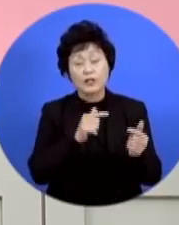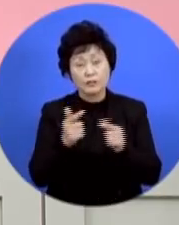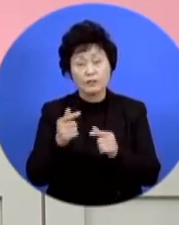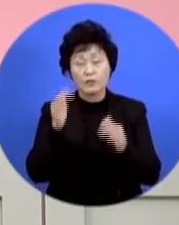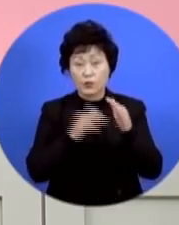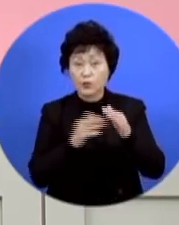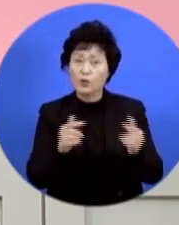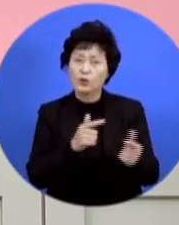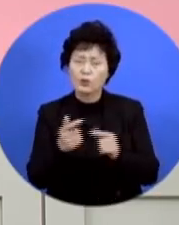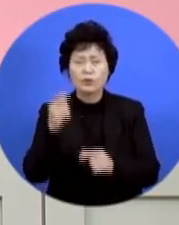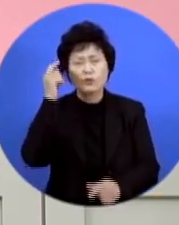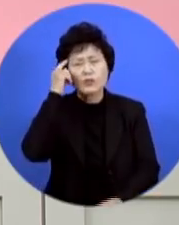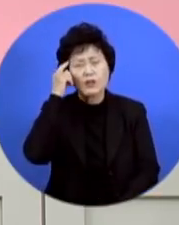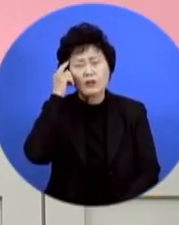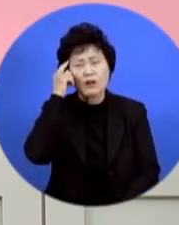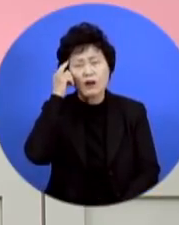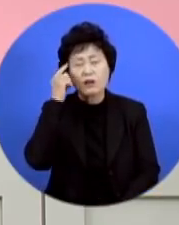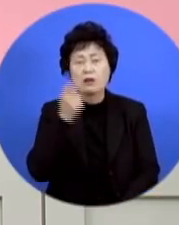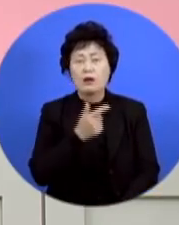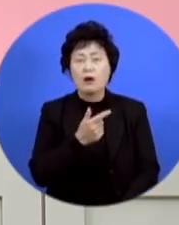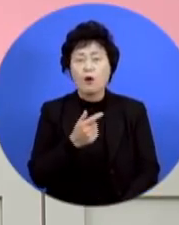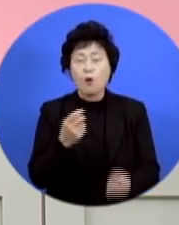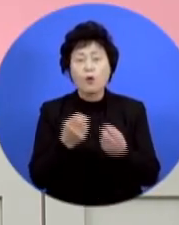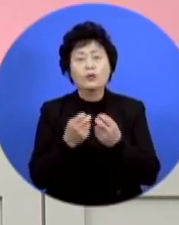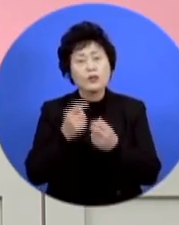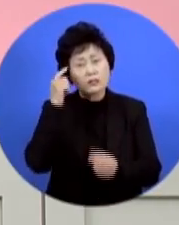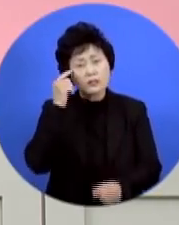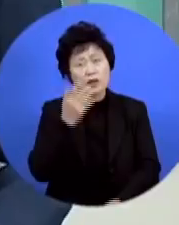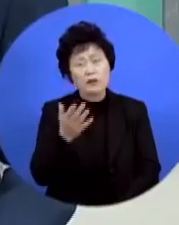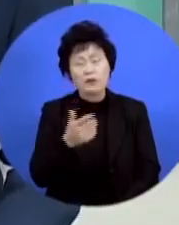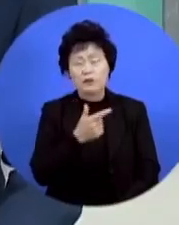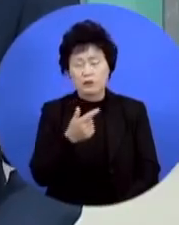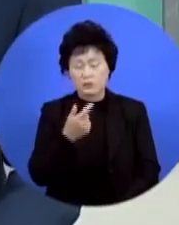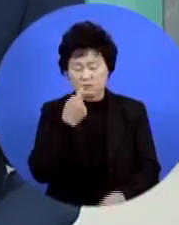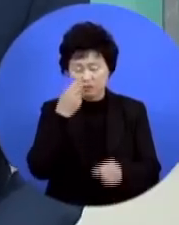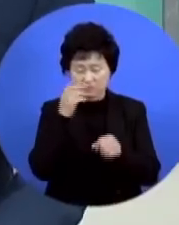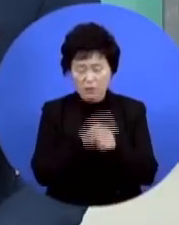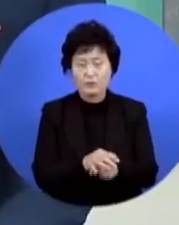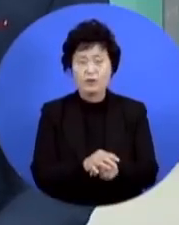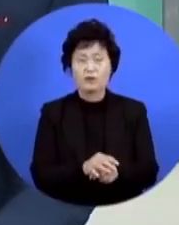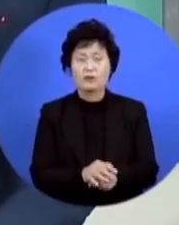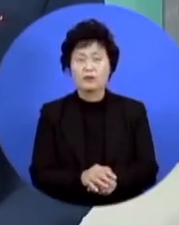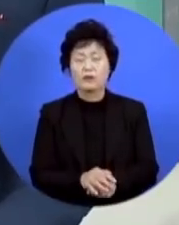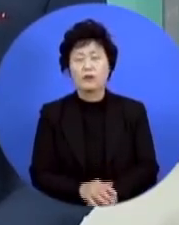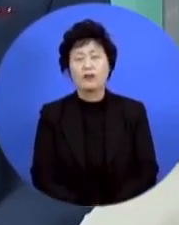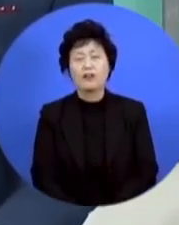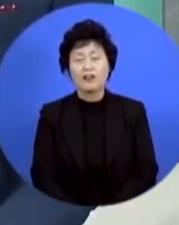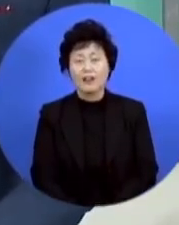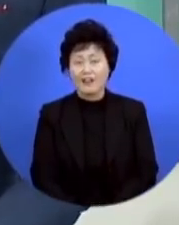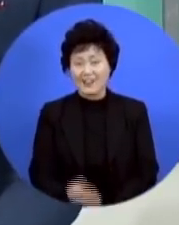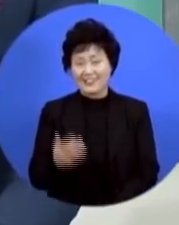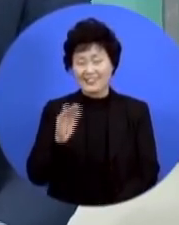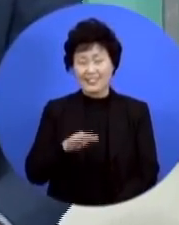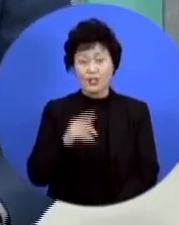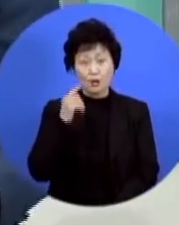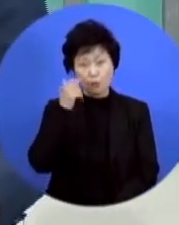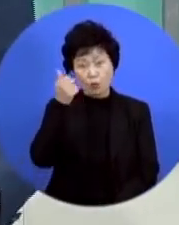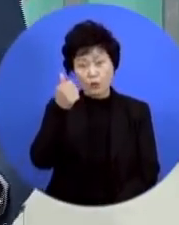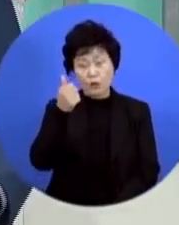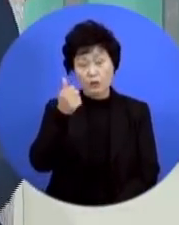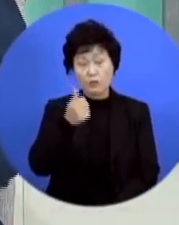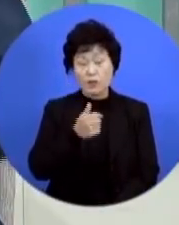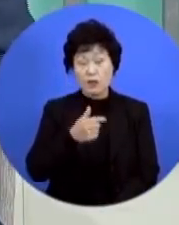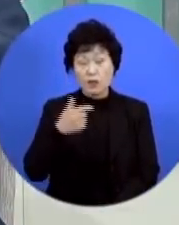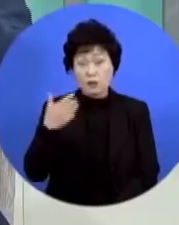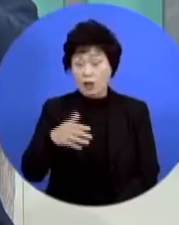않았을까 생각을 하고 기가 막혔었어요. 근데 저는 그 목사님 참 대단하신 게